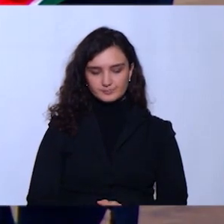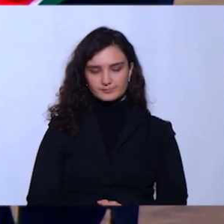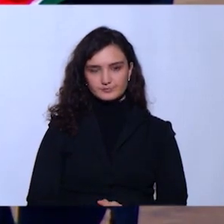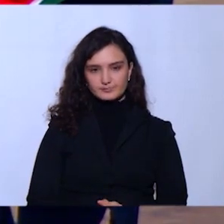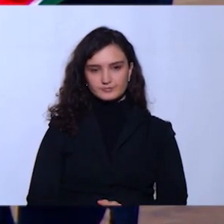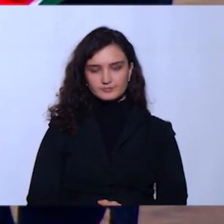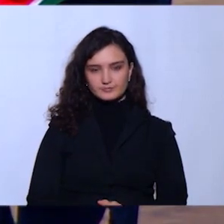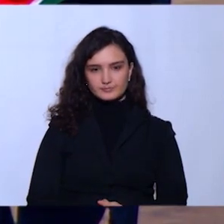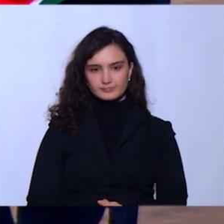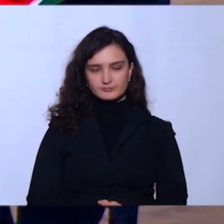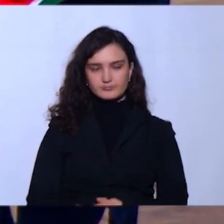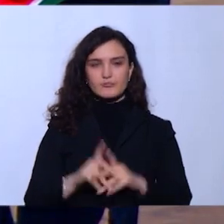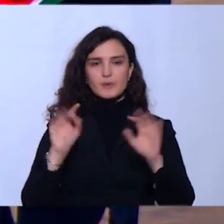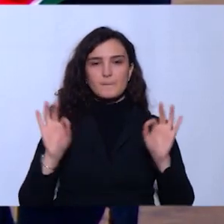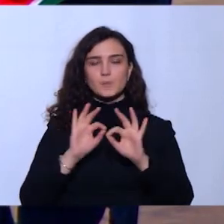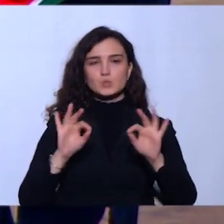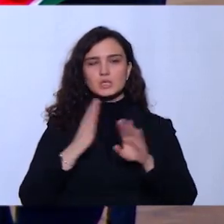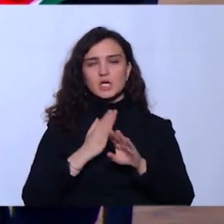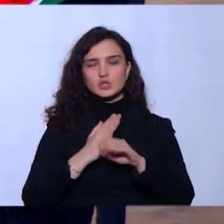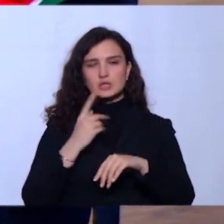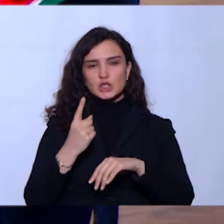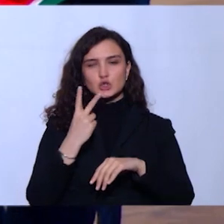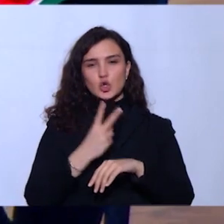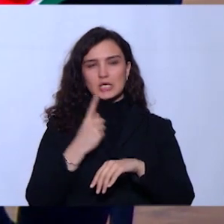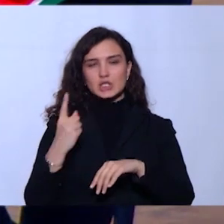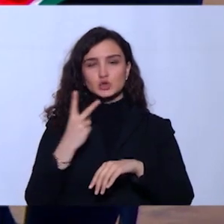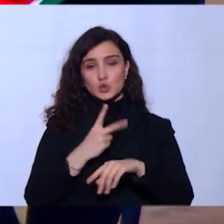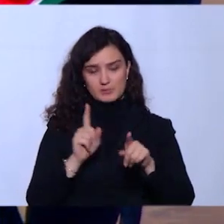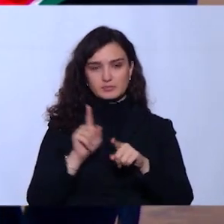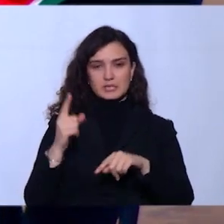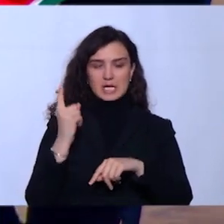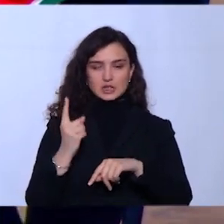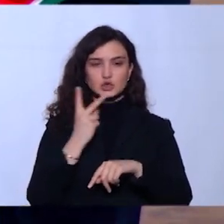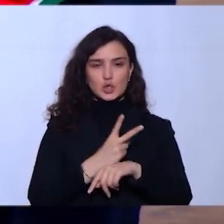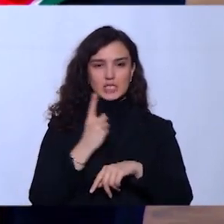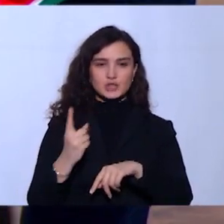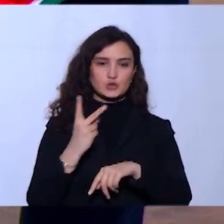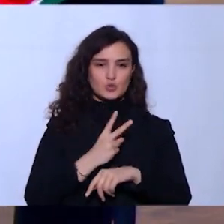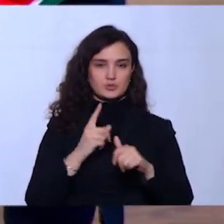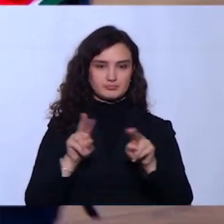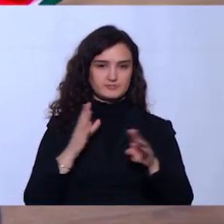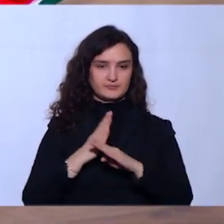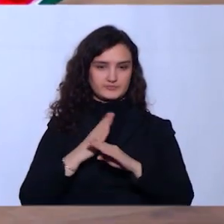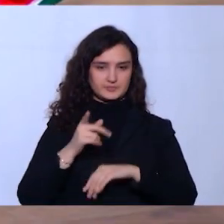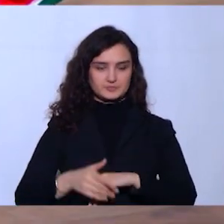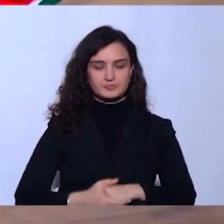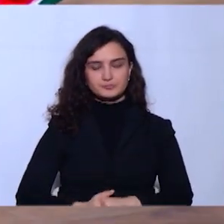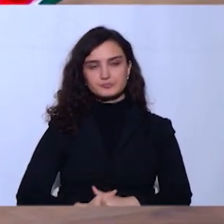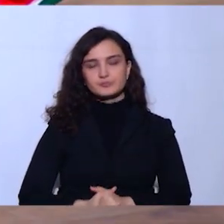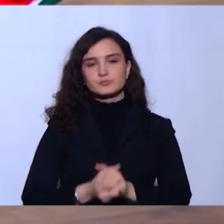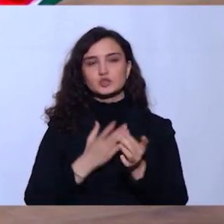აი როგორც მუსიკაში ხო არის რიტმი 1 2 1 2, აი ახაც ესე ნახეთ 1 2 1 2, აი ეს არის